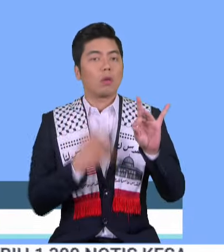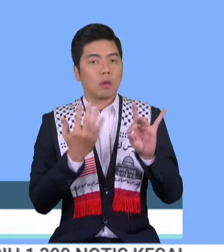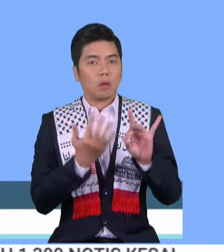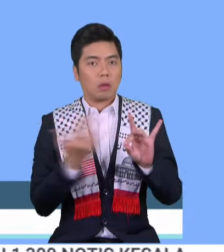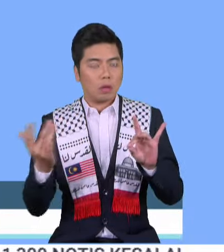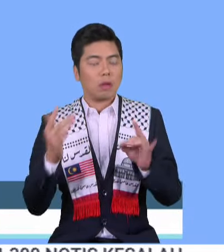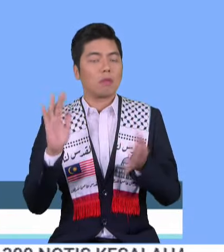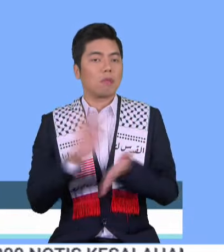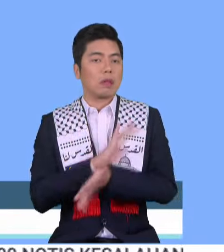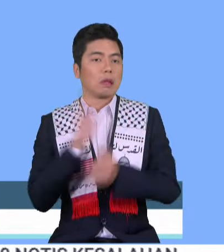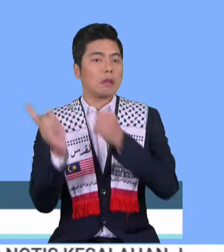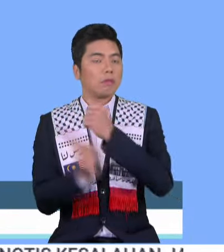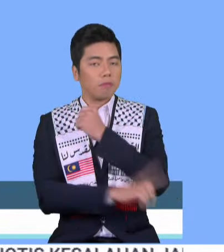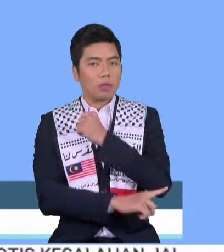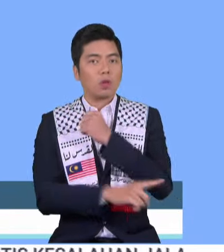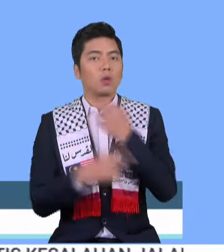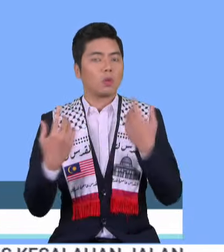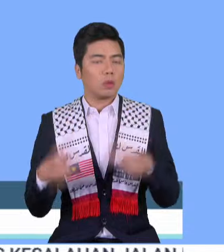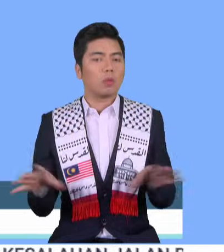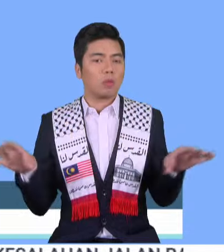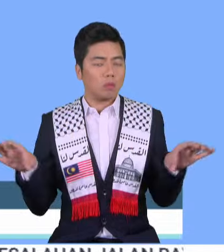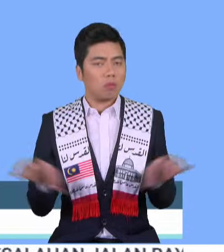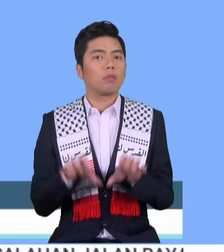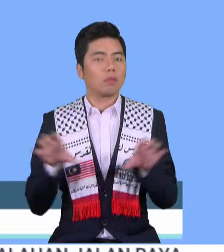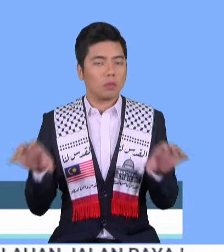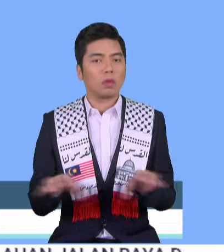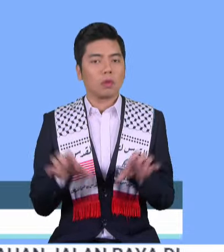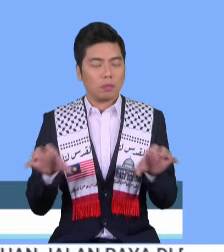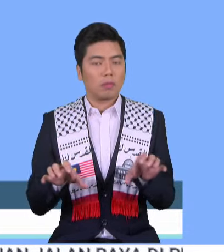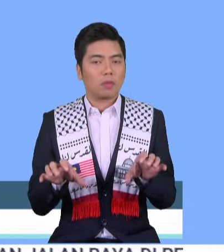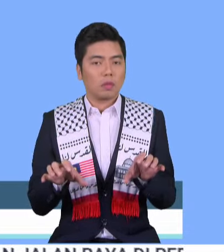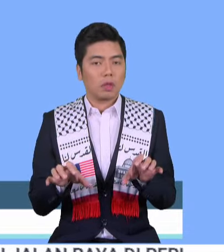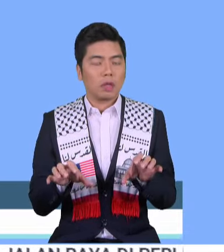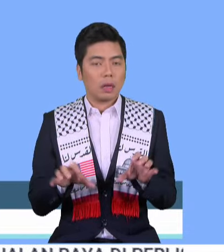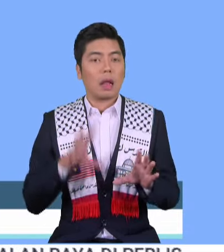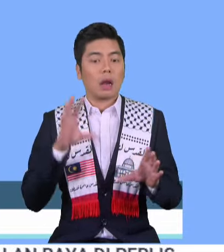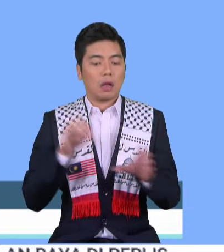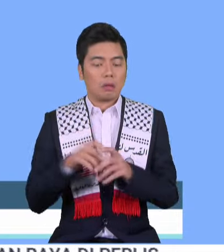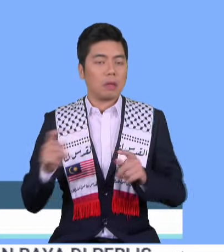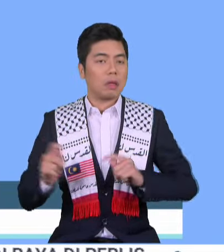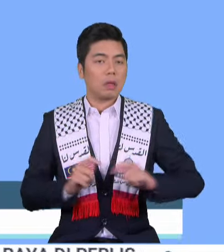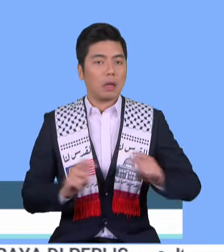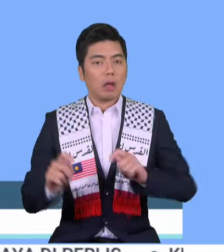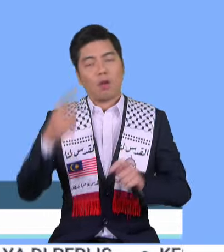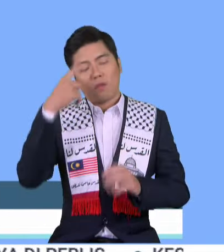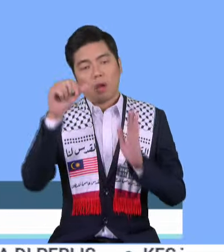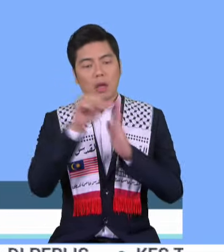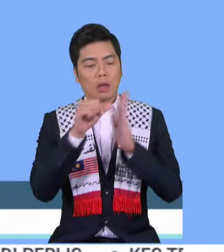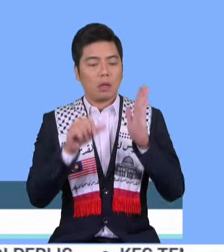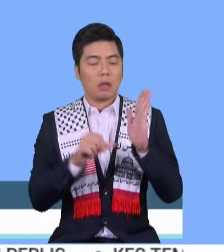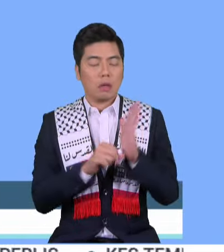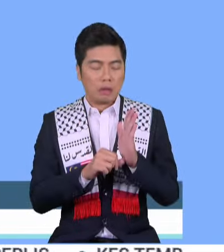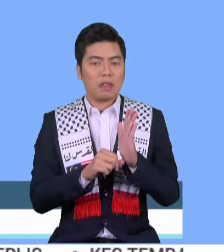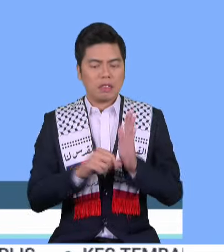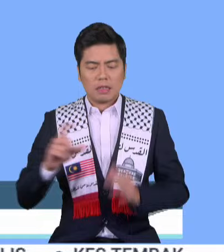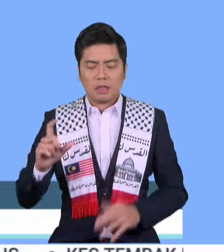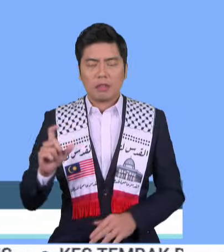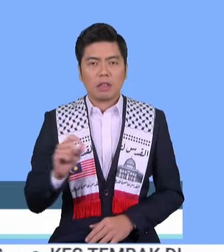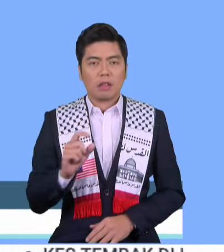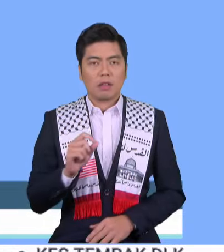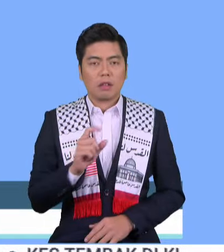8,926 notis kesalahan telah dikeluarkan. Sementara itu, melalui tindakan penguatkuasaan Akta Pemusnahan